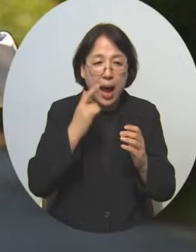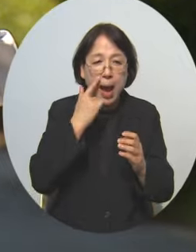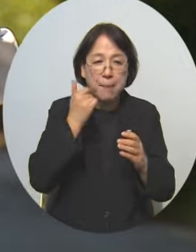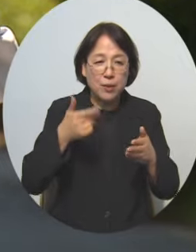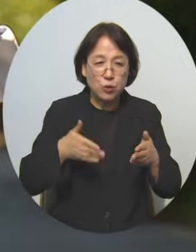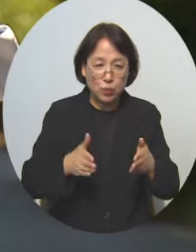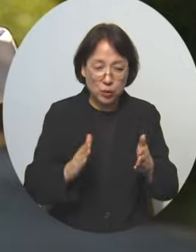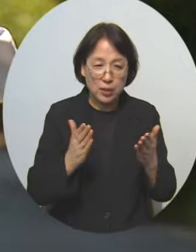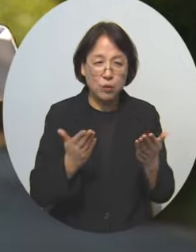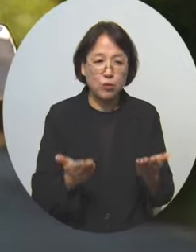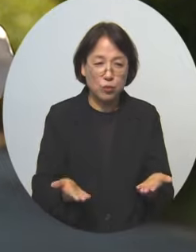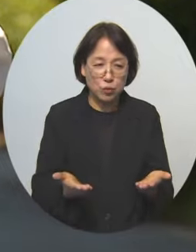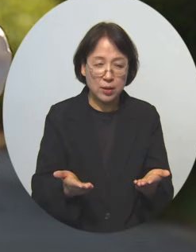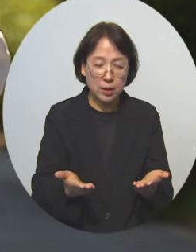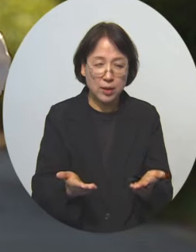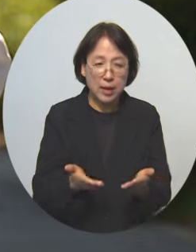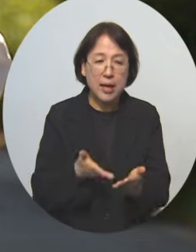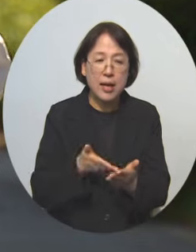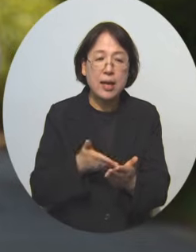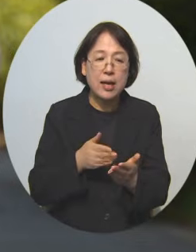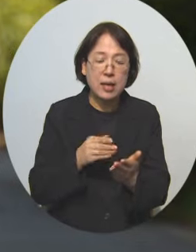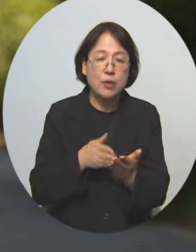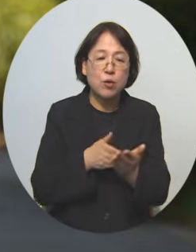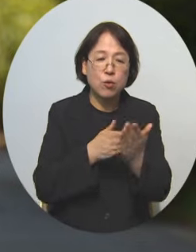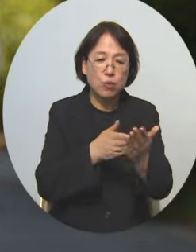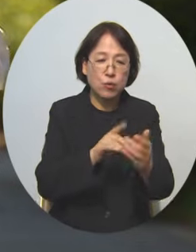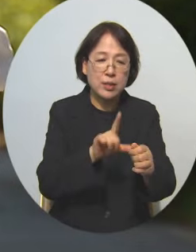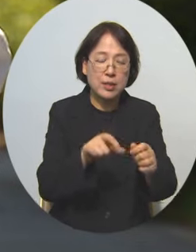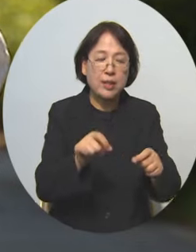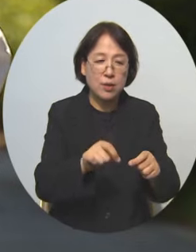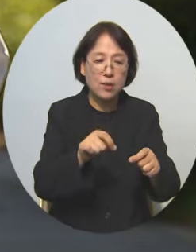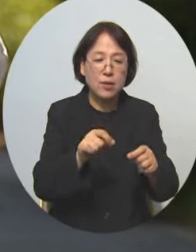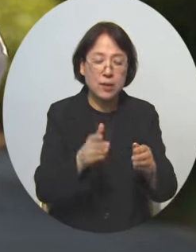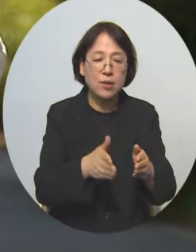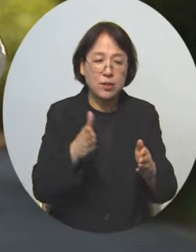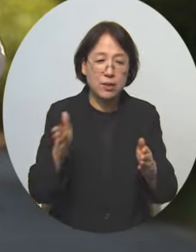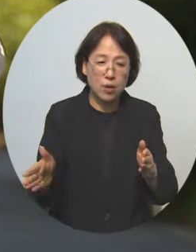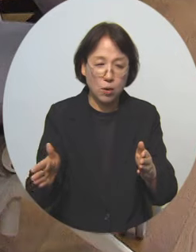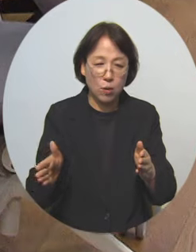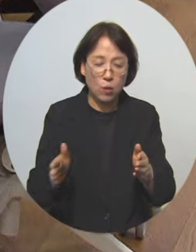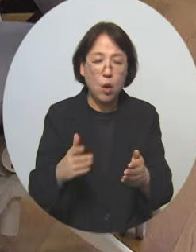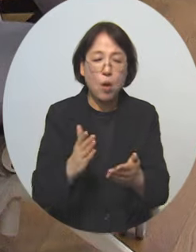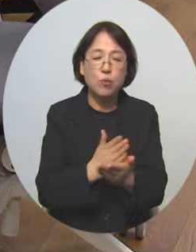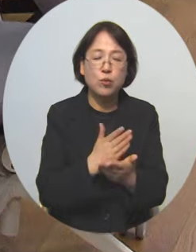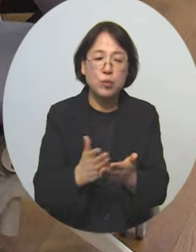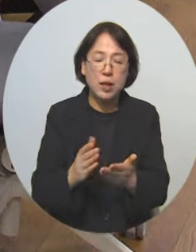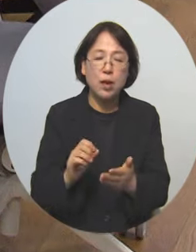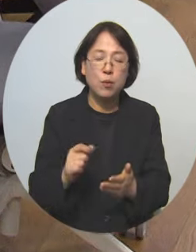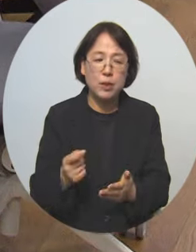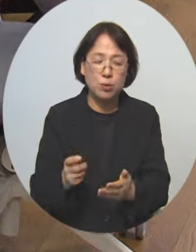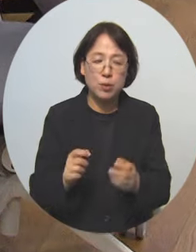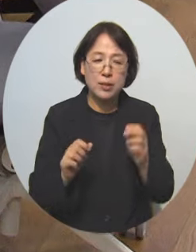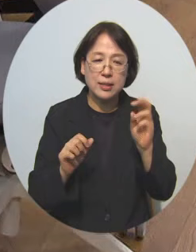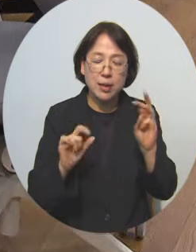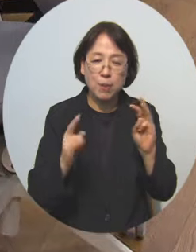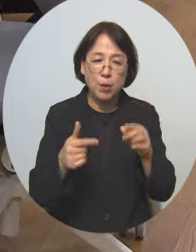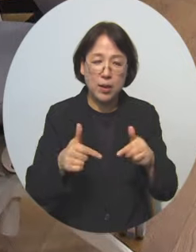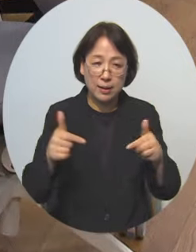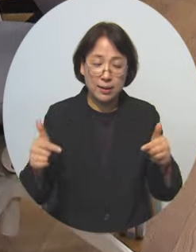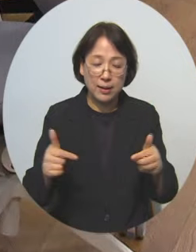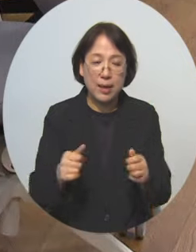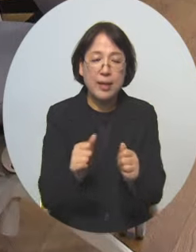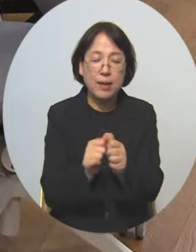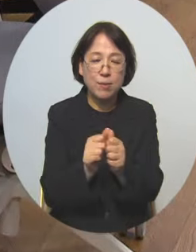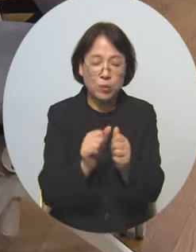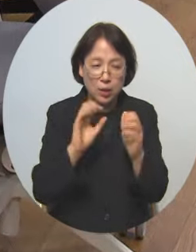기간과 청구 기한을 연장하고 분할 횟수도 3회로 확대할 방침입니다. 남성 육아휴직은 배우자